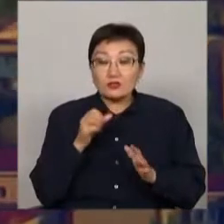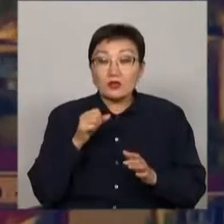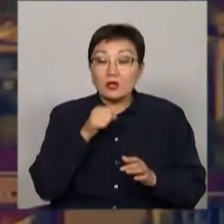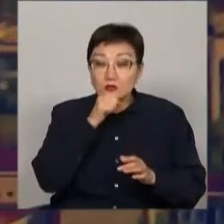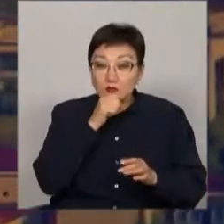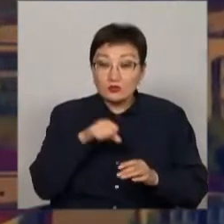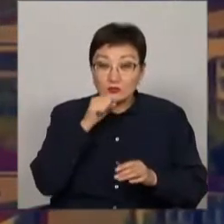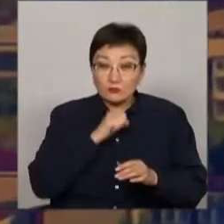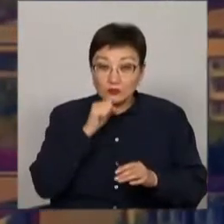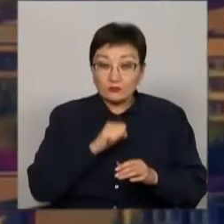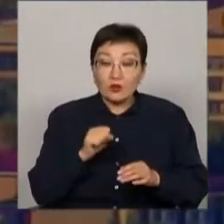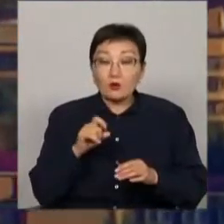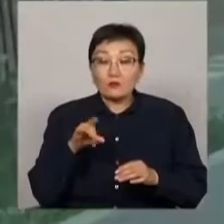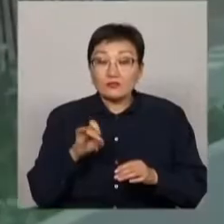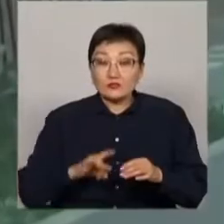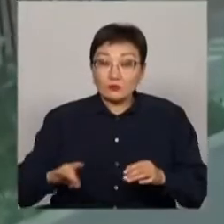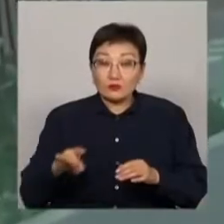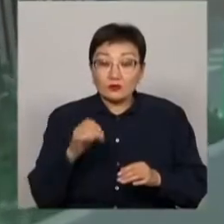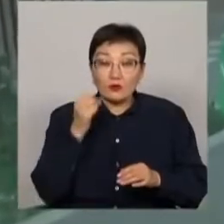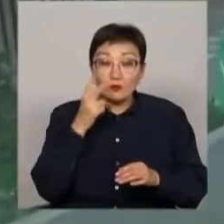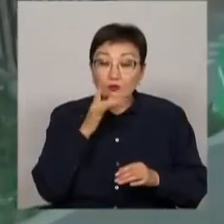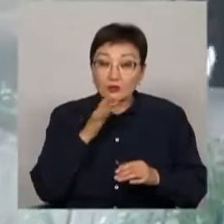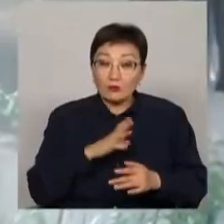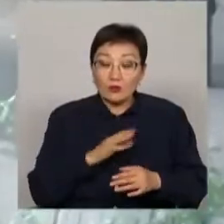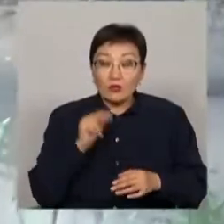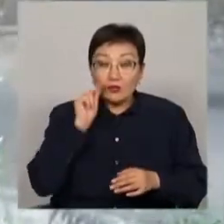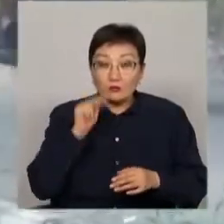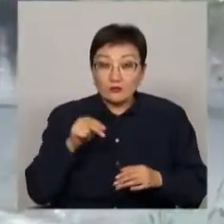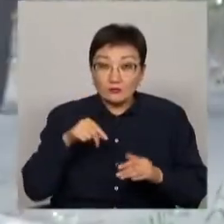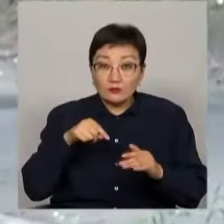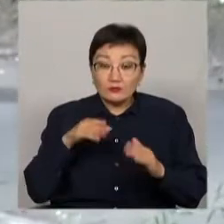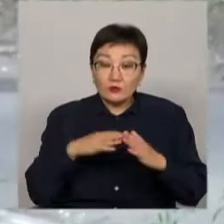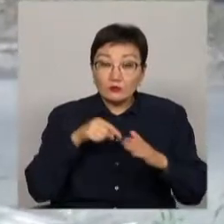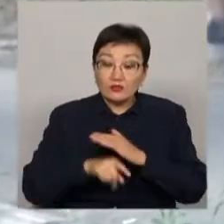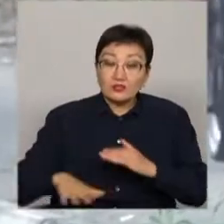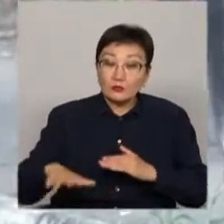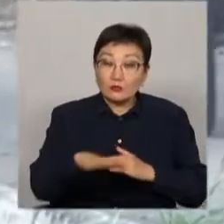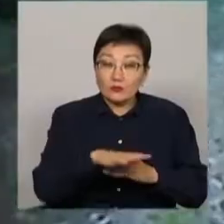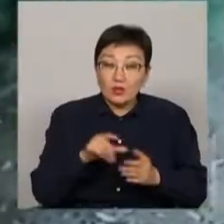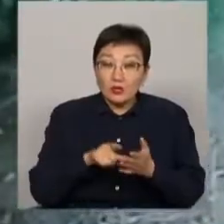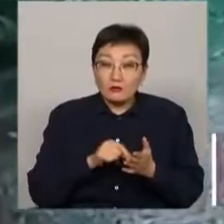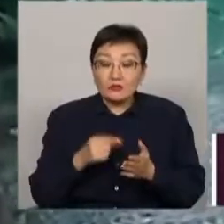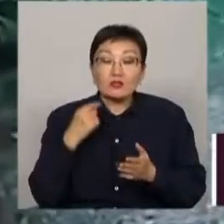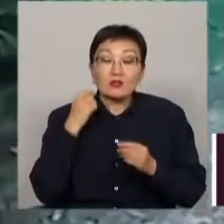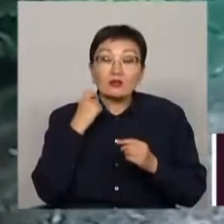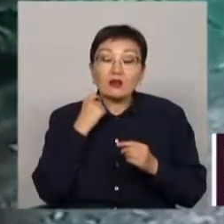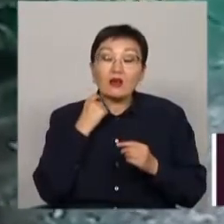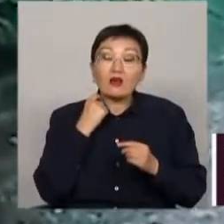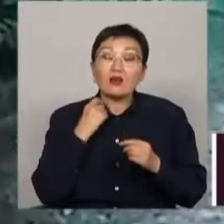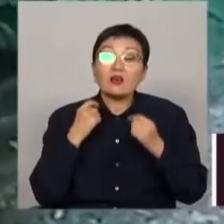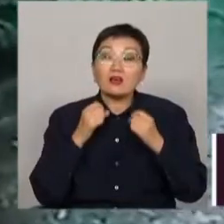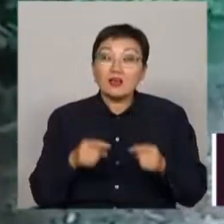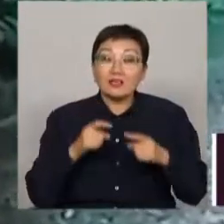тонап кетті. Оқиға Әуезов ауданында түскі уақытта болған. Күдікті аулалардың бірінде зейнеткерді аңдып, оның мойнындағы алтын алқасын алып